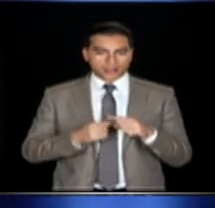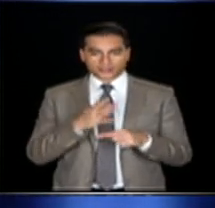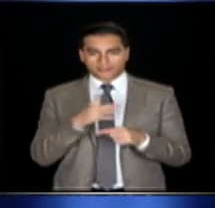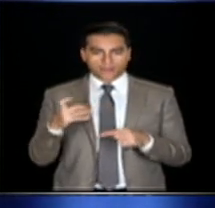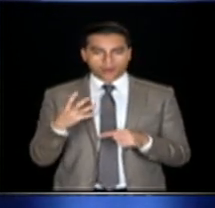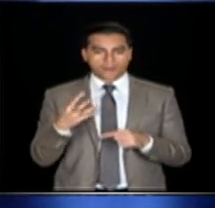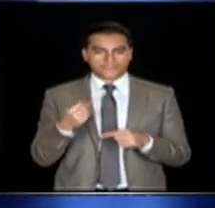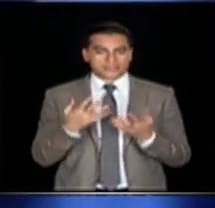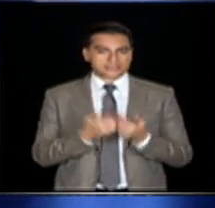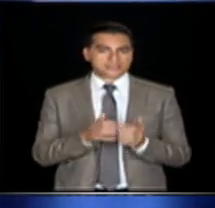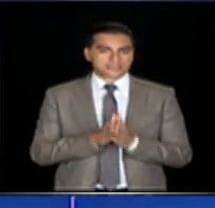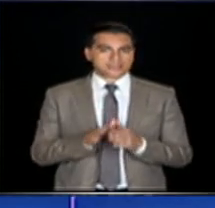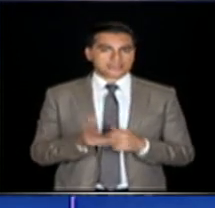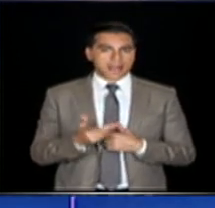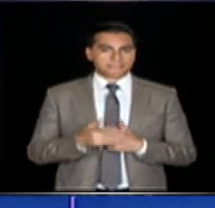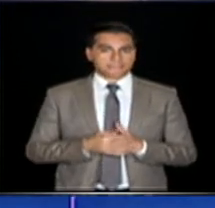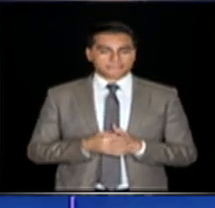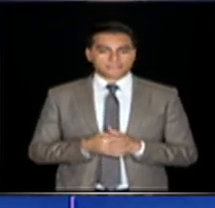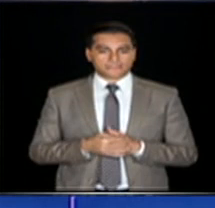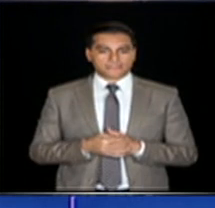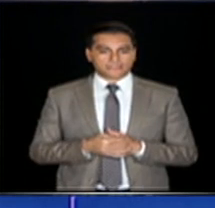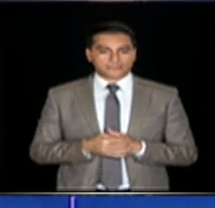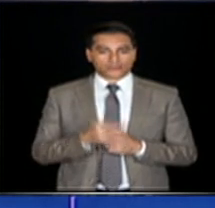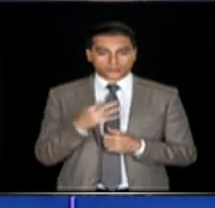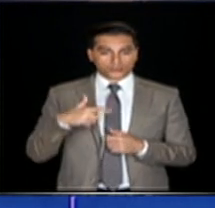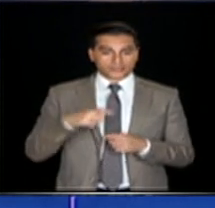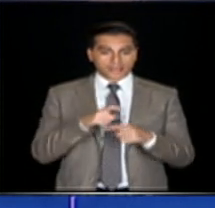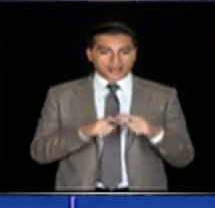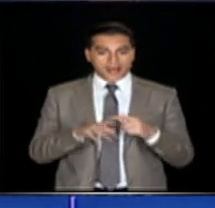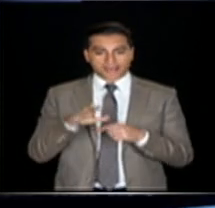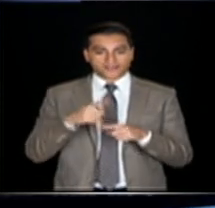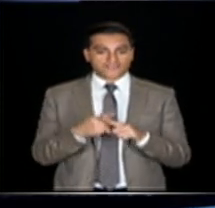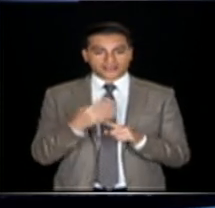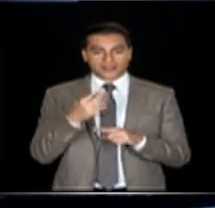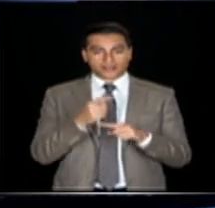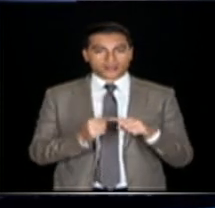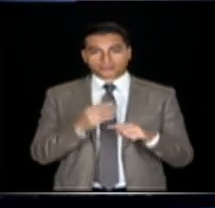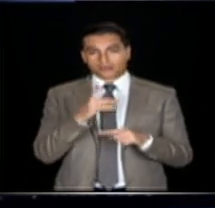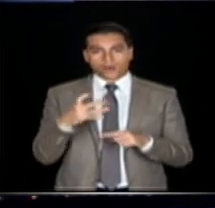360 على 5 في 3 ناقص 140